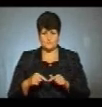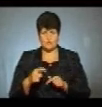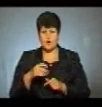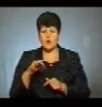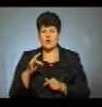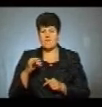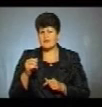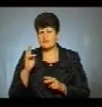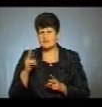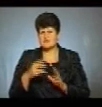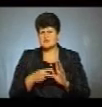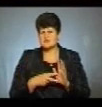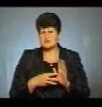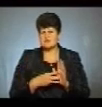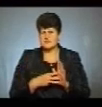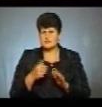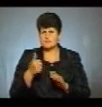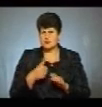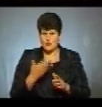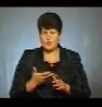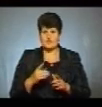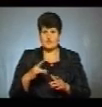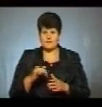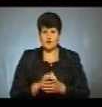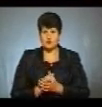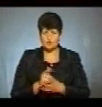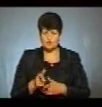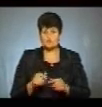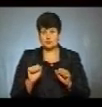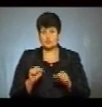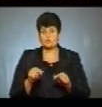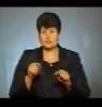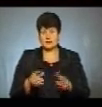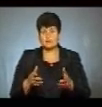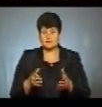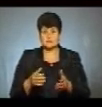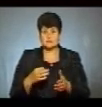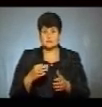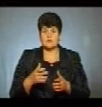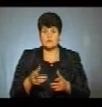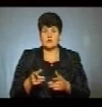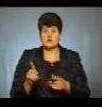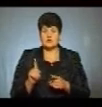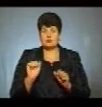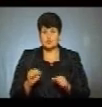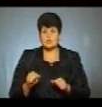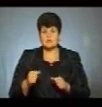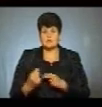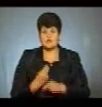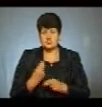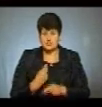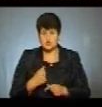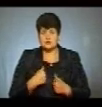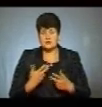знаю, 7-8 років в Євросоюзу, і у нас досить розвита країна, можемо так сказати. Ви нас щось можете вчити, ми вас можемо